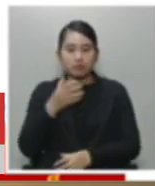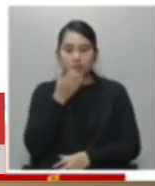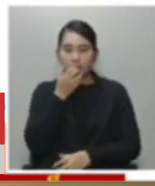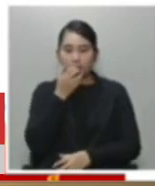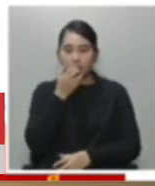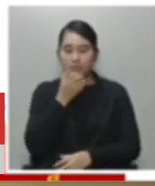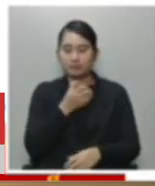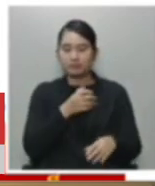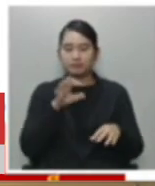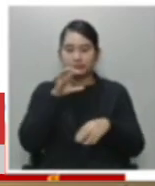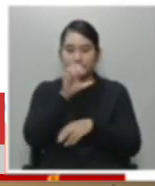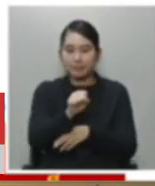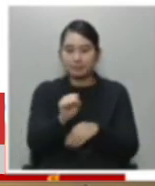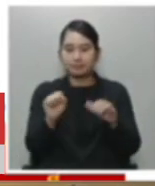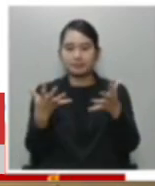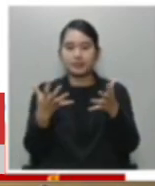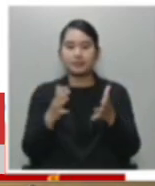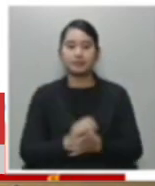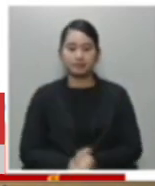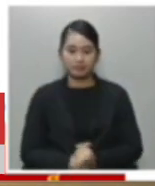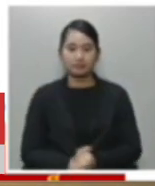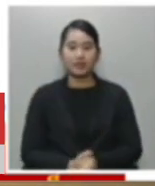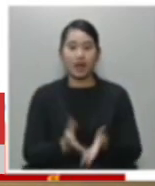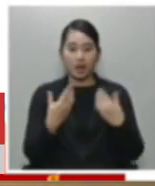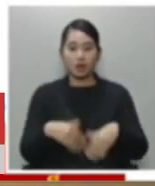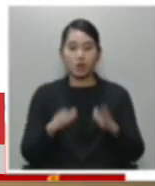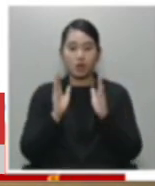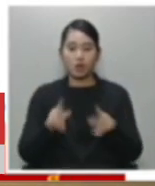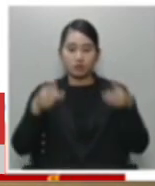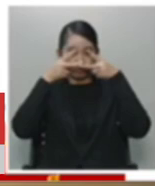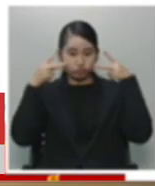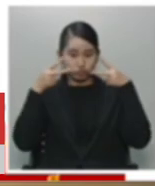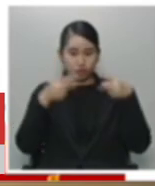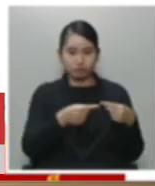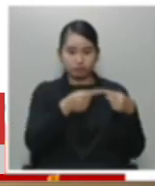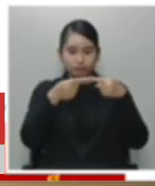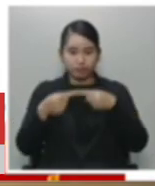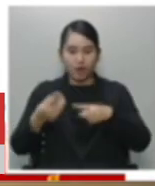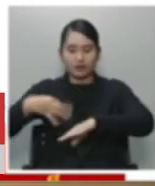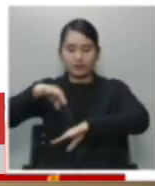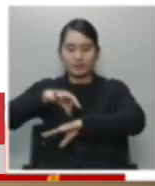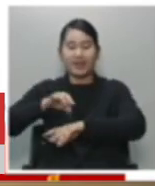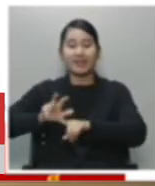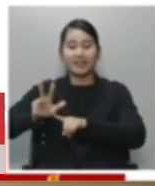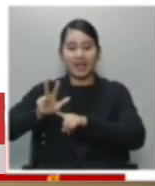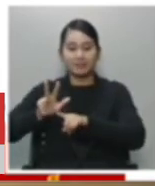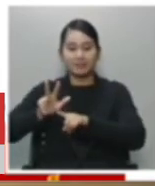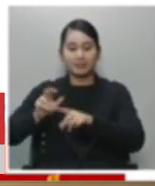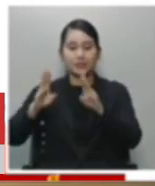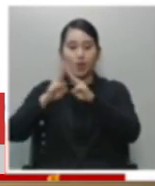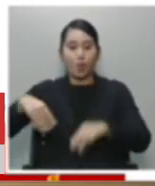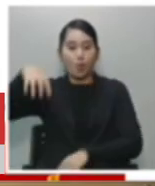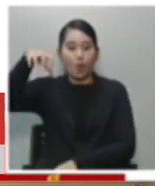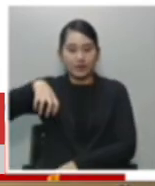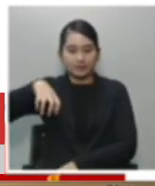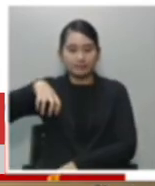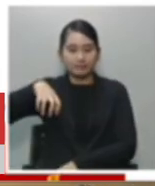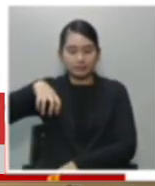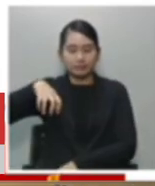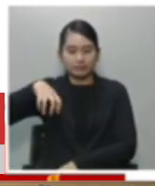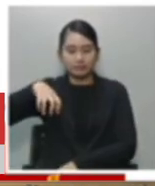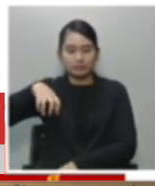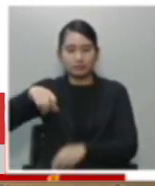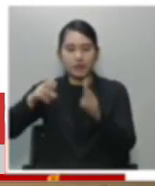นร้ายแต่อย่างใดจากนั้นคนร้ายได้มายังจุดที่สามก็คือวัดป่าศรัทธารวมต